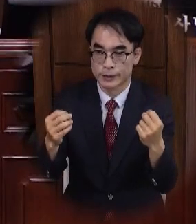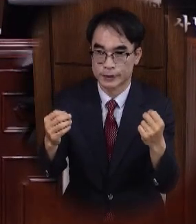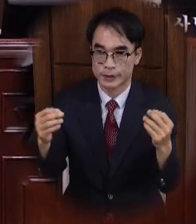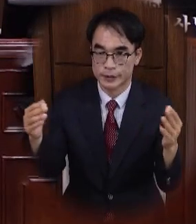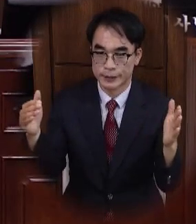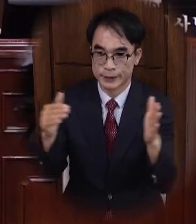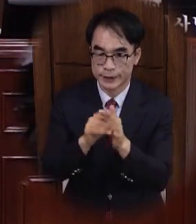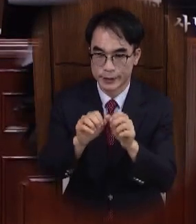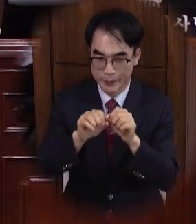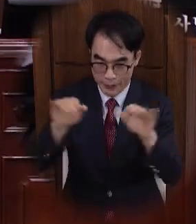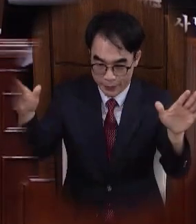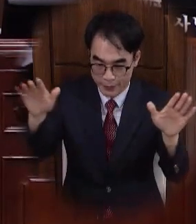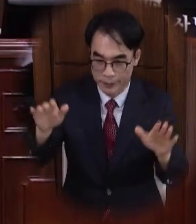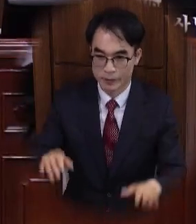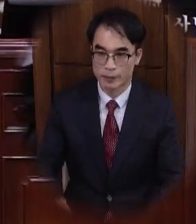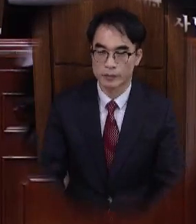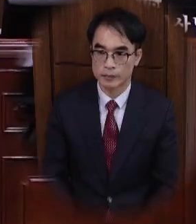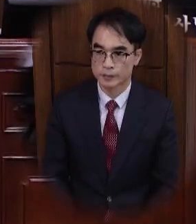사회를 선포합니다